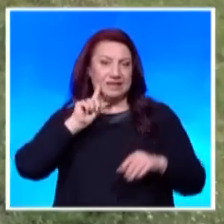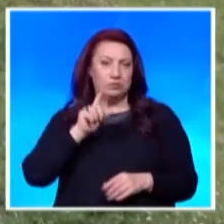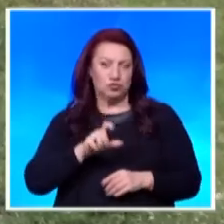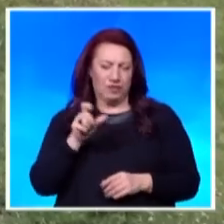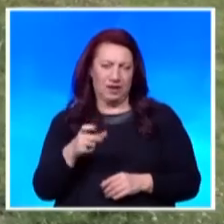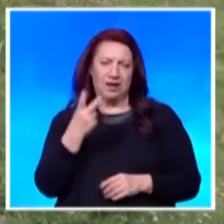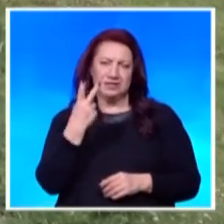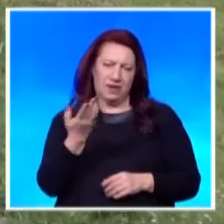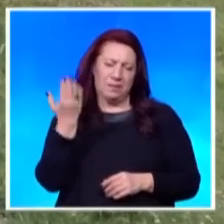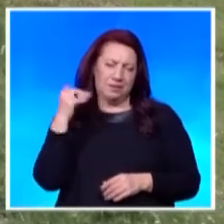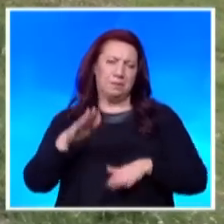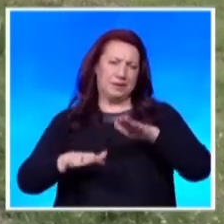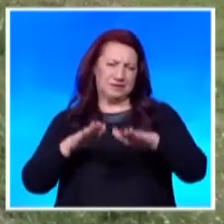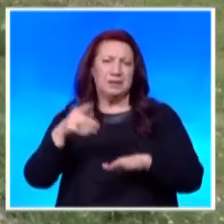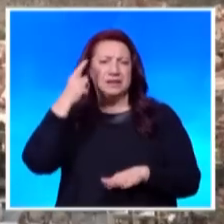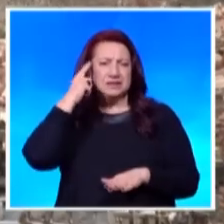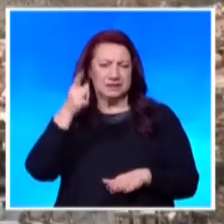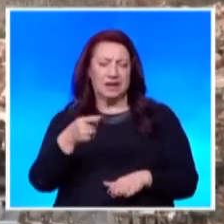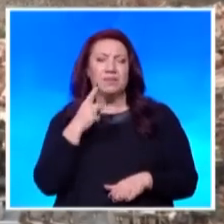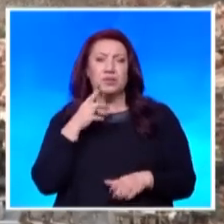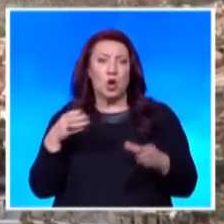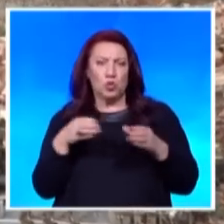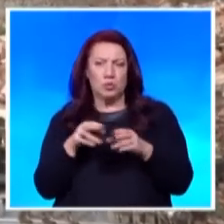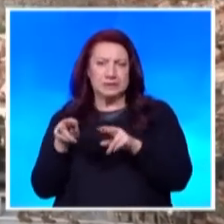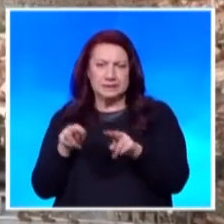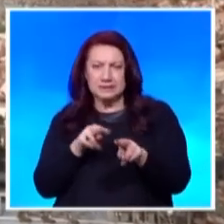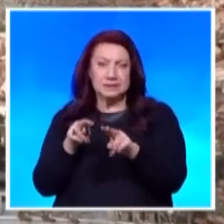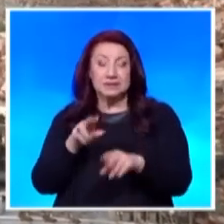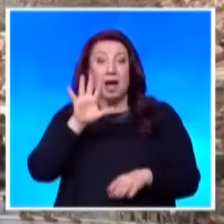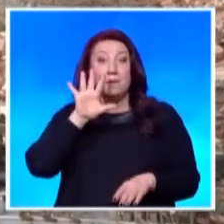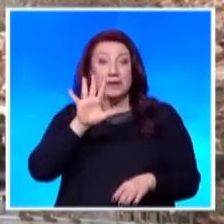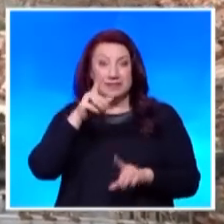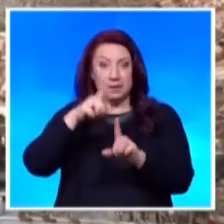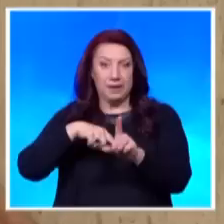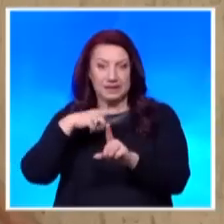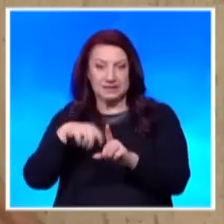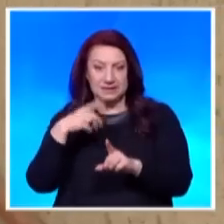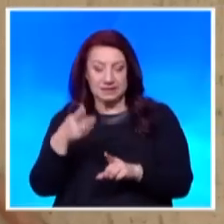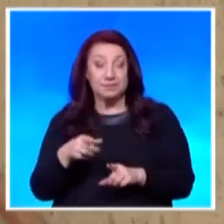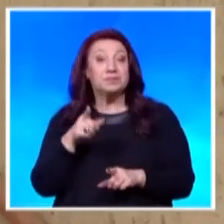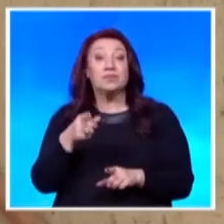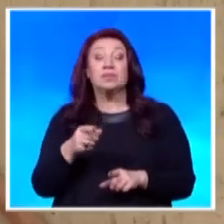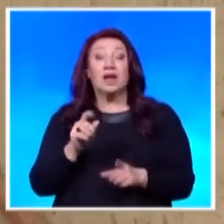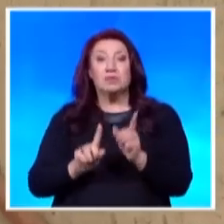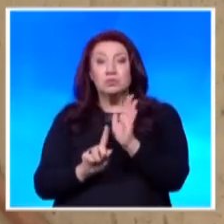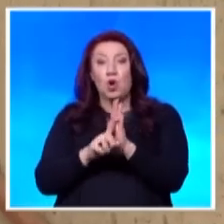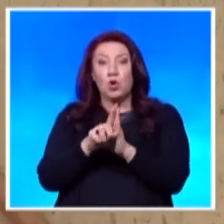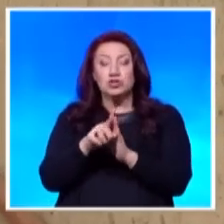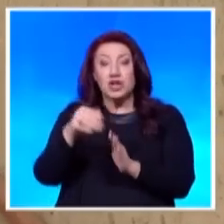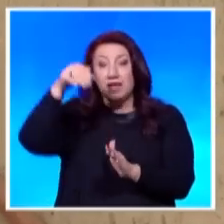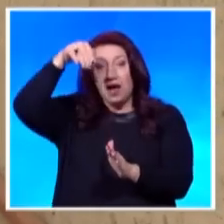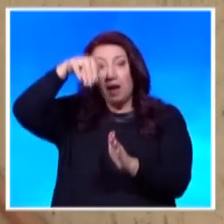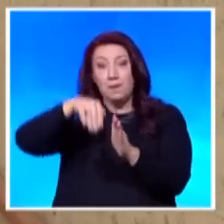Групата е следена 4 месеца, спецчастите са действали по сигнал. Оранжерията е под земята между селата Асеновец